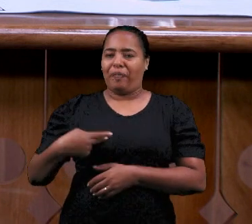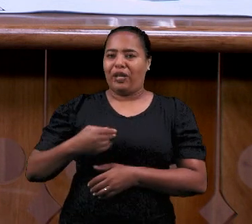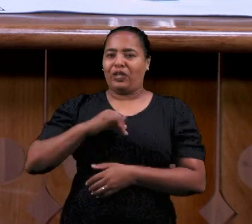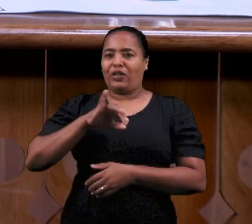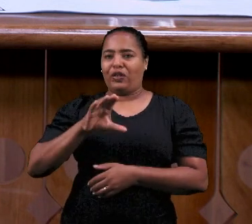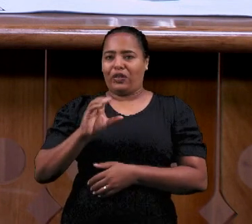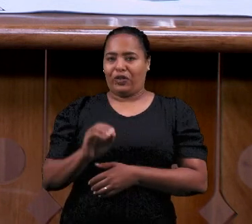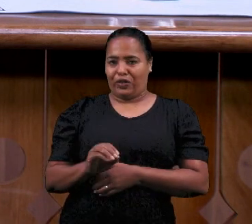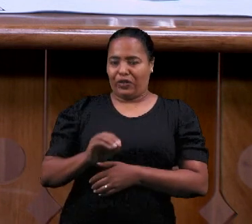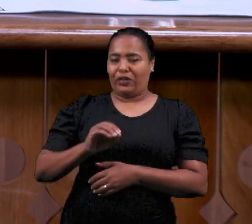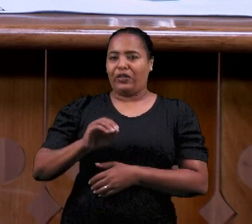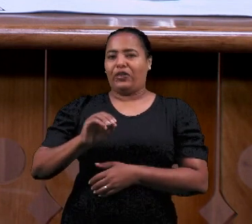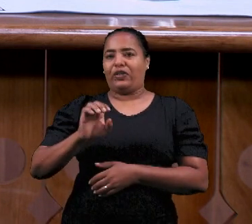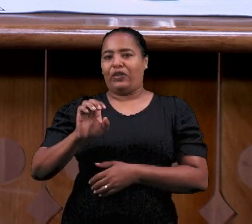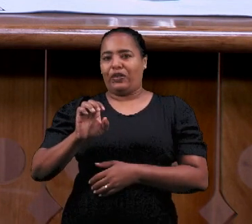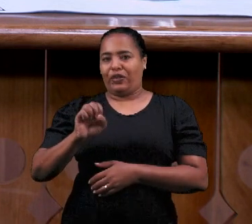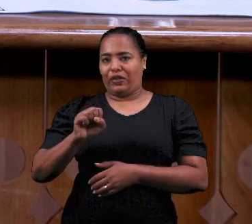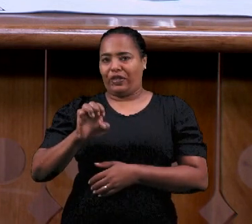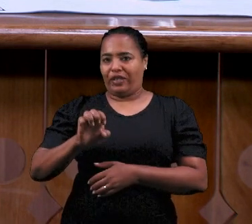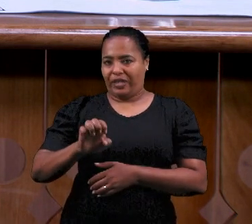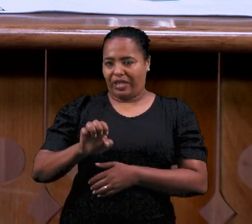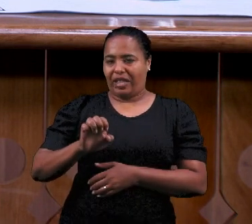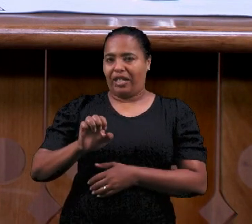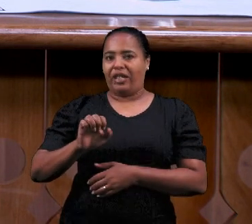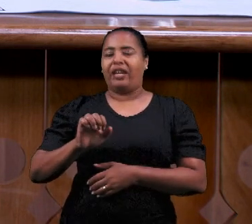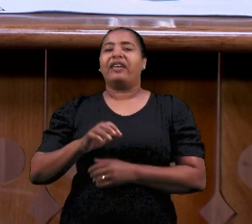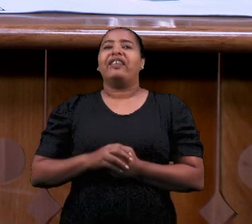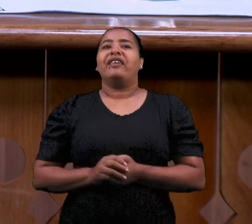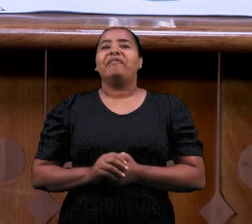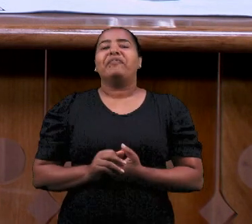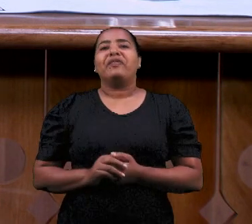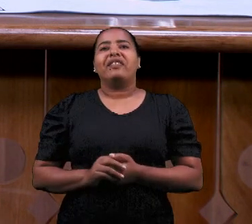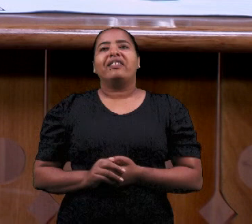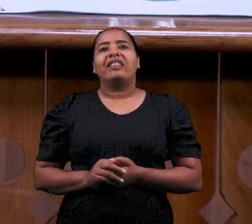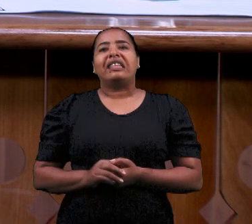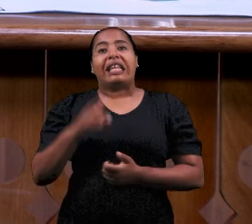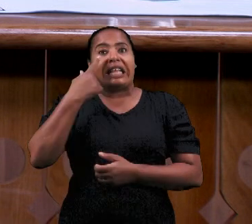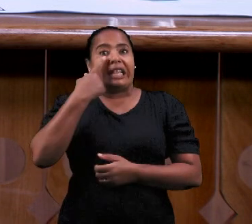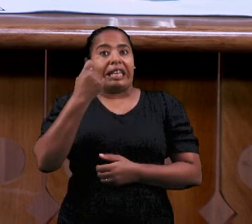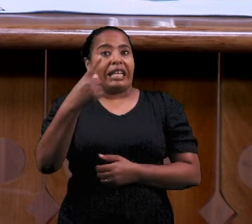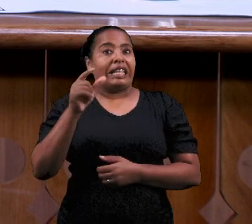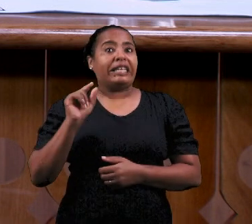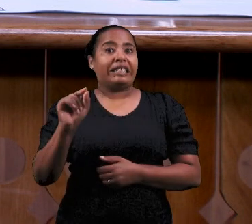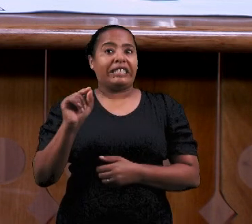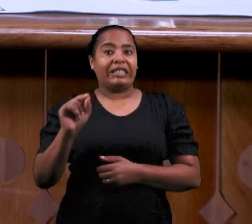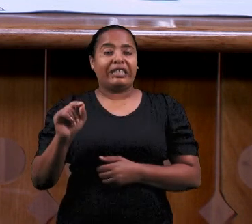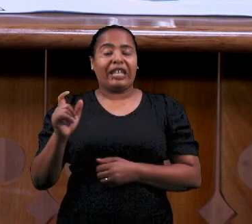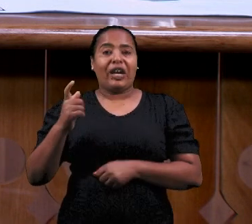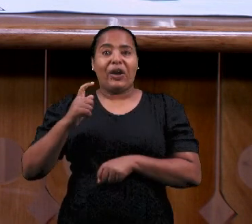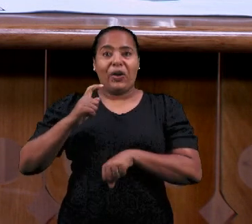cette vidéo et trouver intéressant l'aspect. Il était dans un moment de